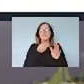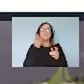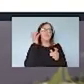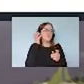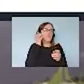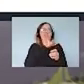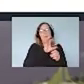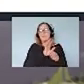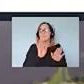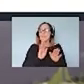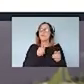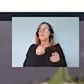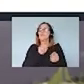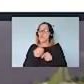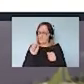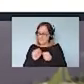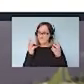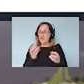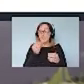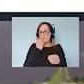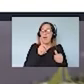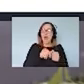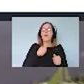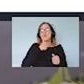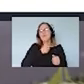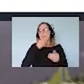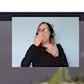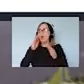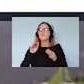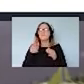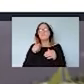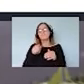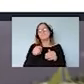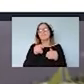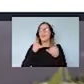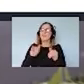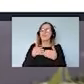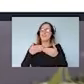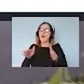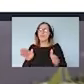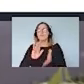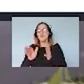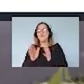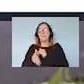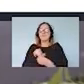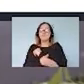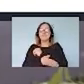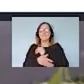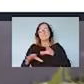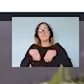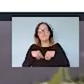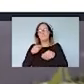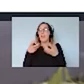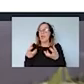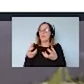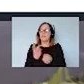posłuchać, czy obejrzeć. Co jest też ważne i też jest super, ale próbuję Państwu pokazać takie otwarte zasoby, które albo zmuszają, albo